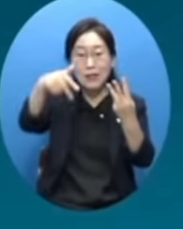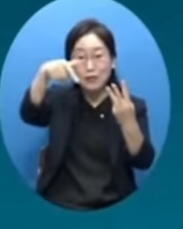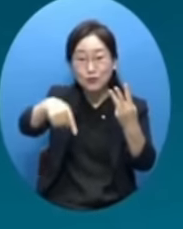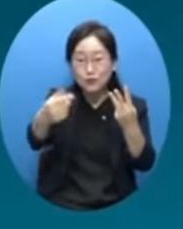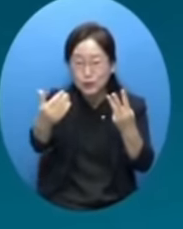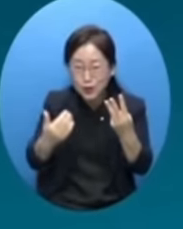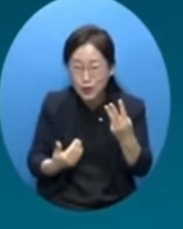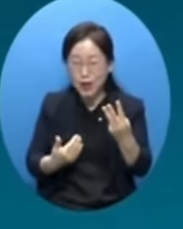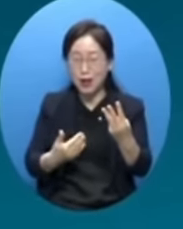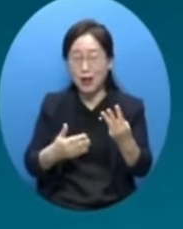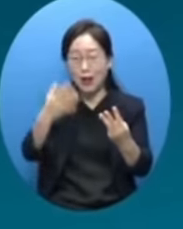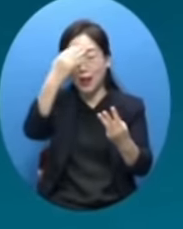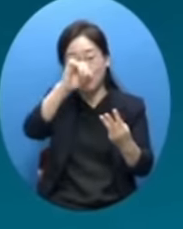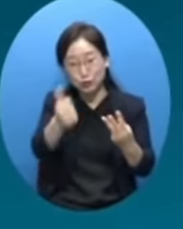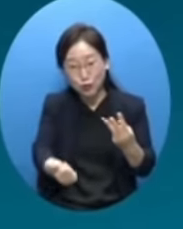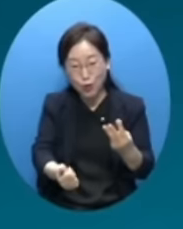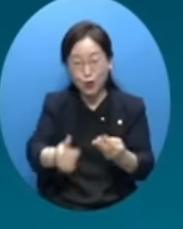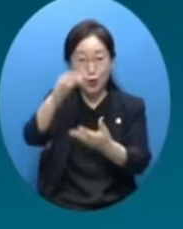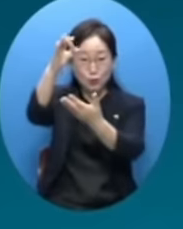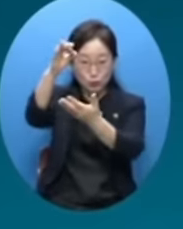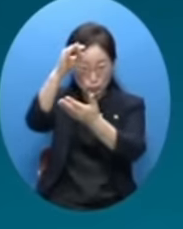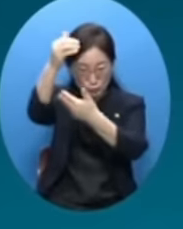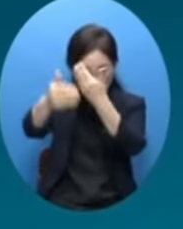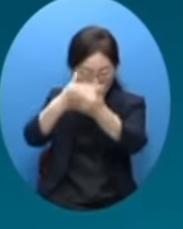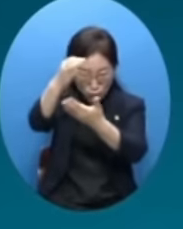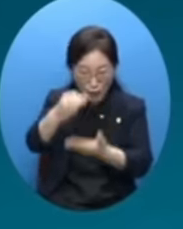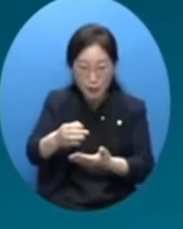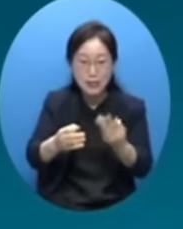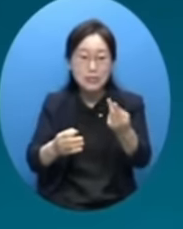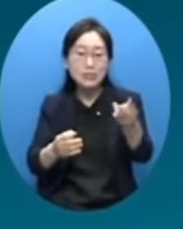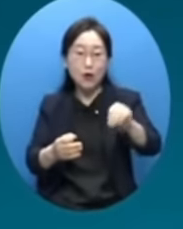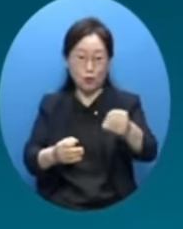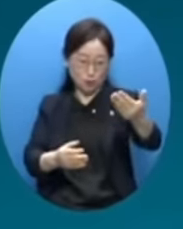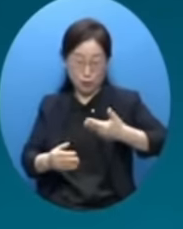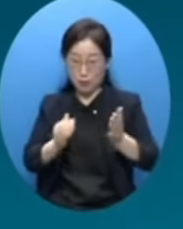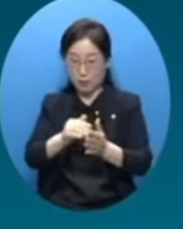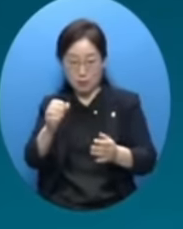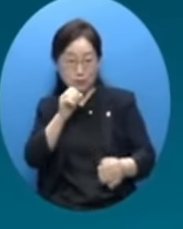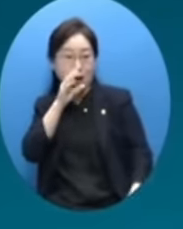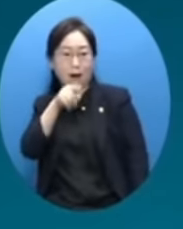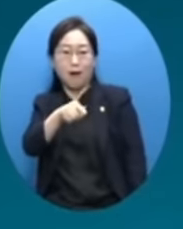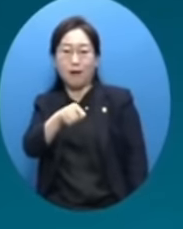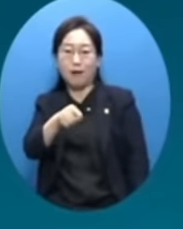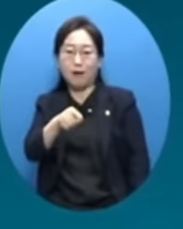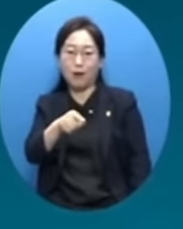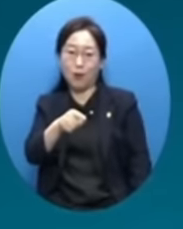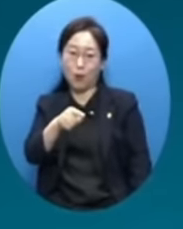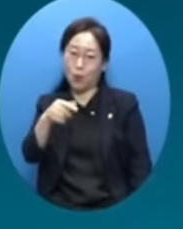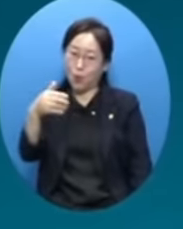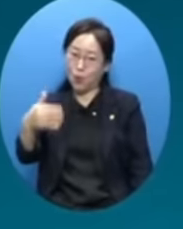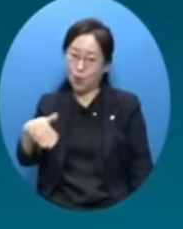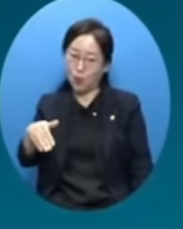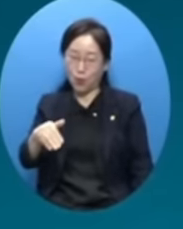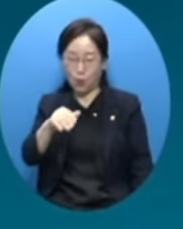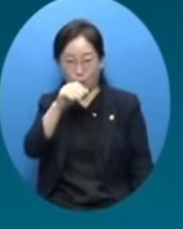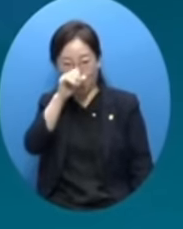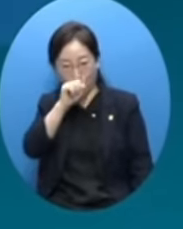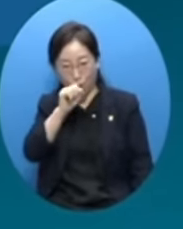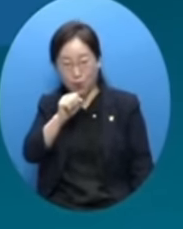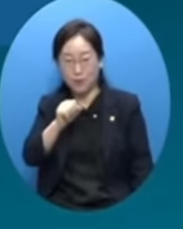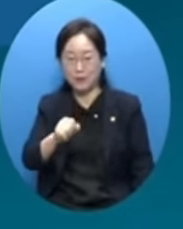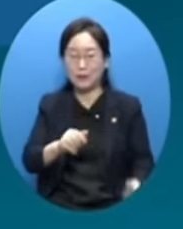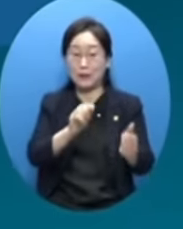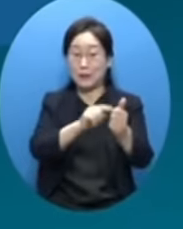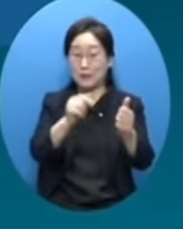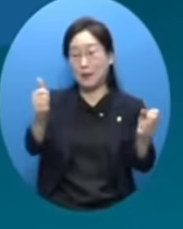할머니가 돌아가셨는데 유산을 2억을 남겨주셨다. 그걸 또 놀래서 참 수지 맞았다. 2억 원이면 어디냐. 그런데 그 친구가 다시